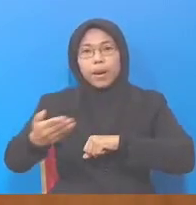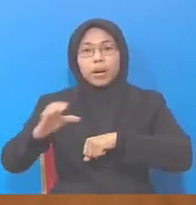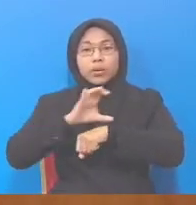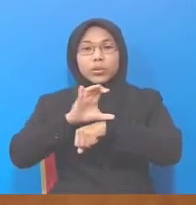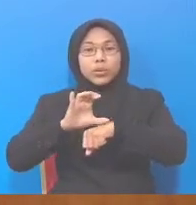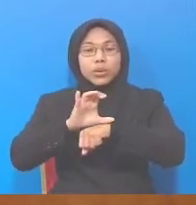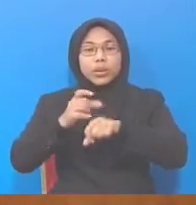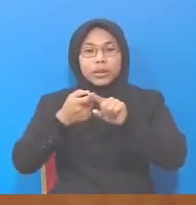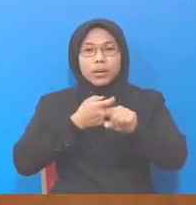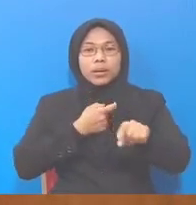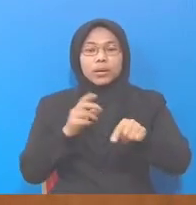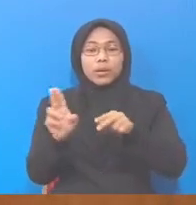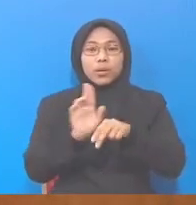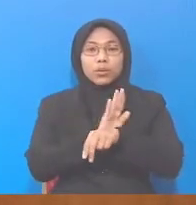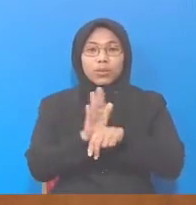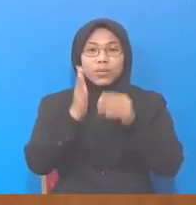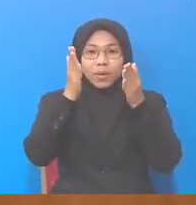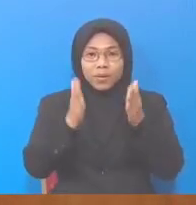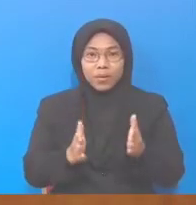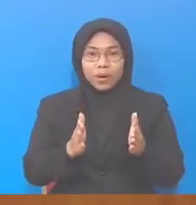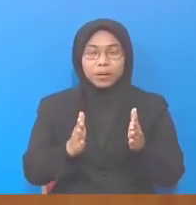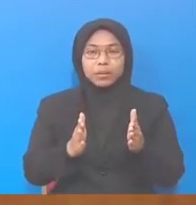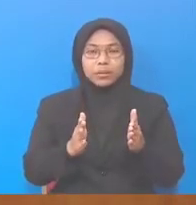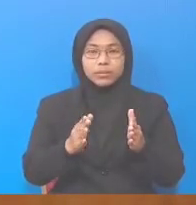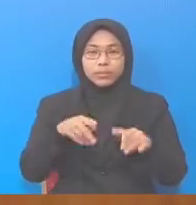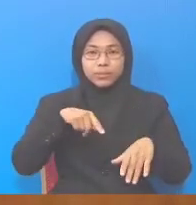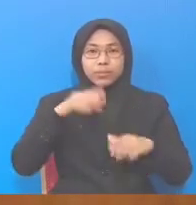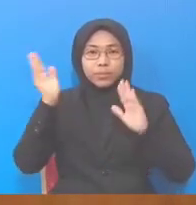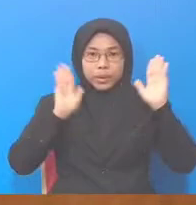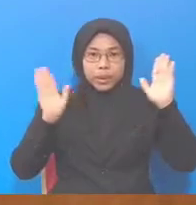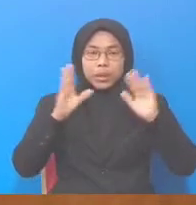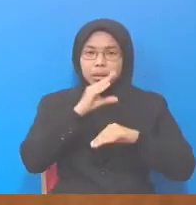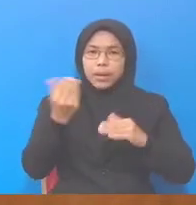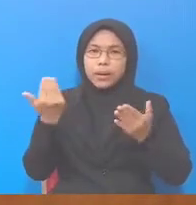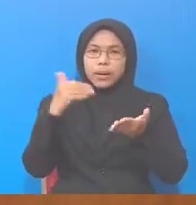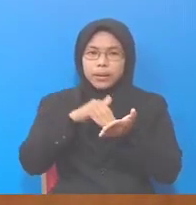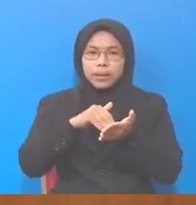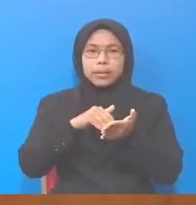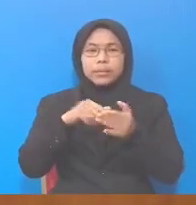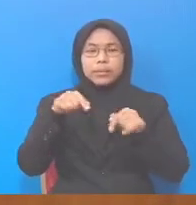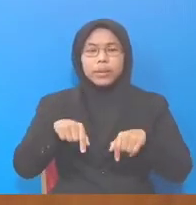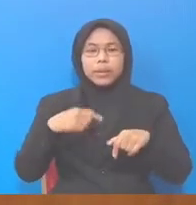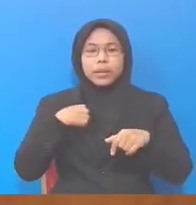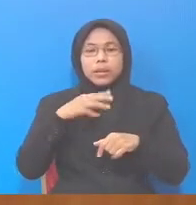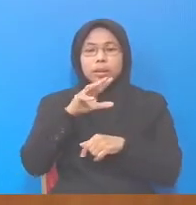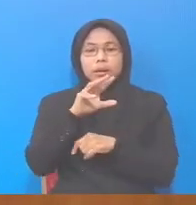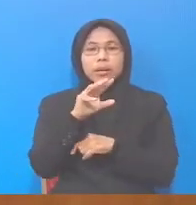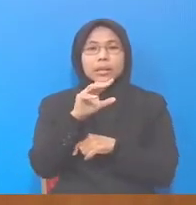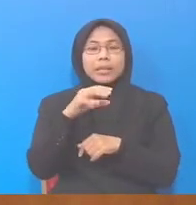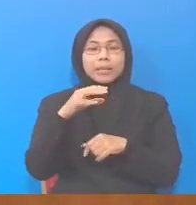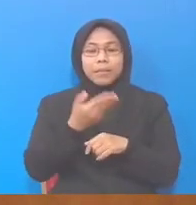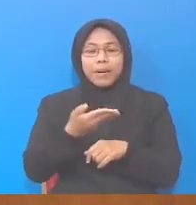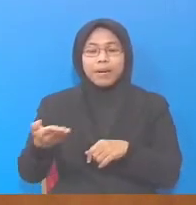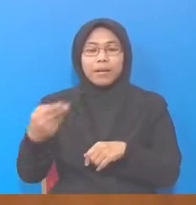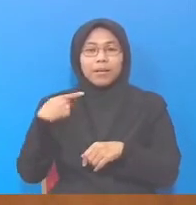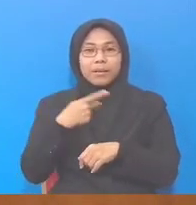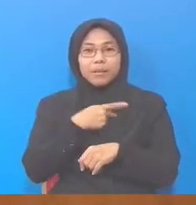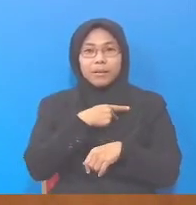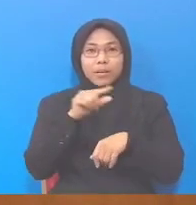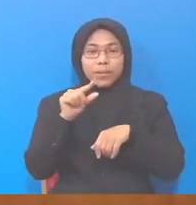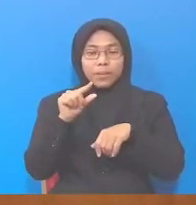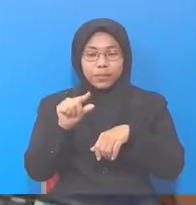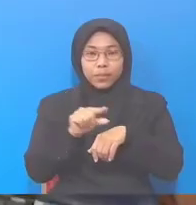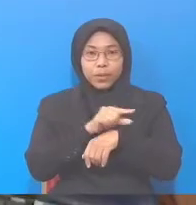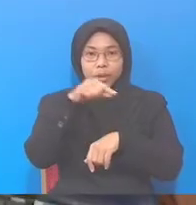coklat oleh Usahawan tempatan dan m bekerja and dengan nama model yang kita gunakan